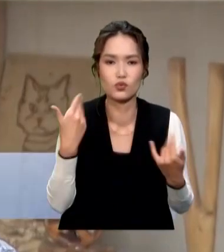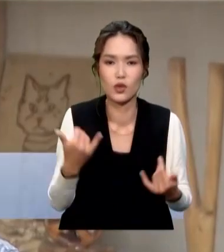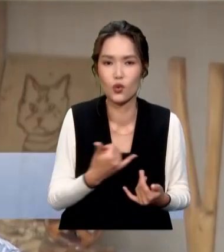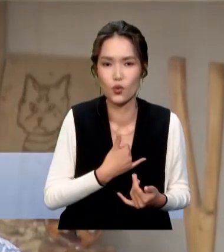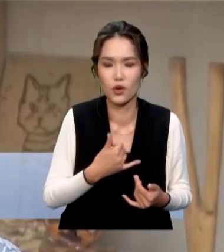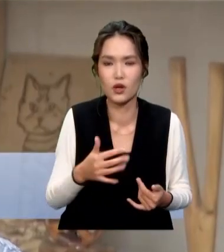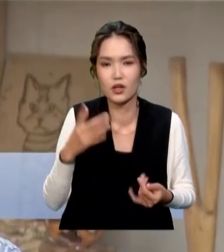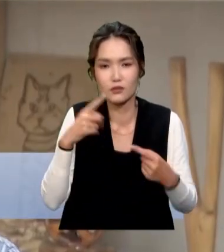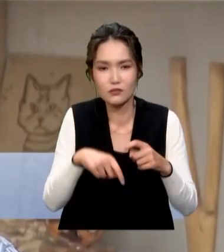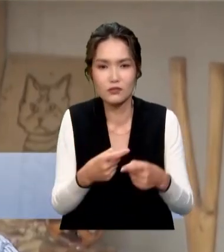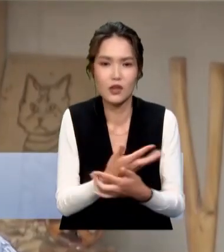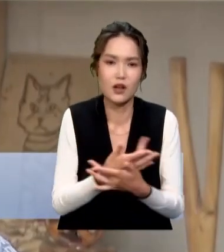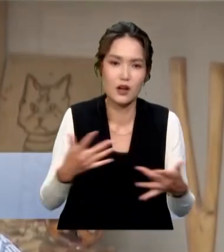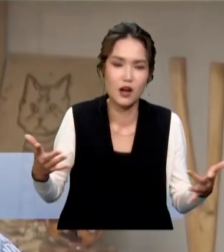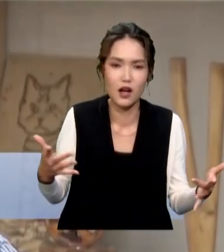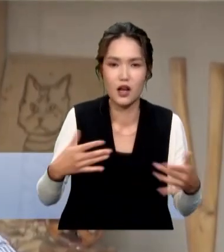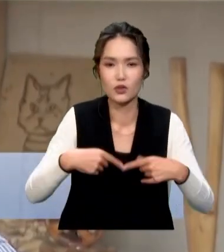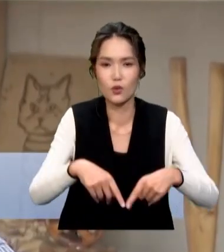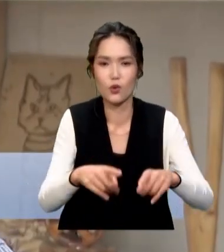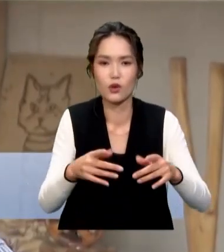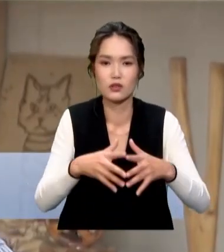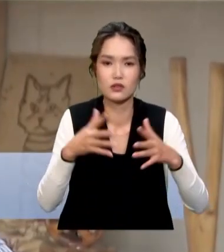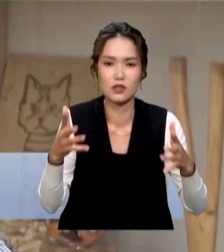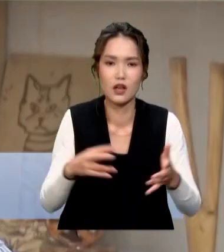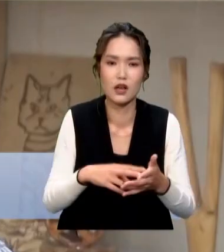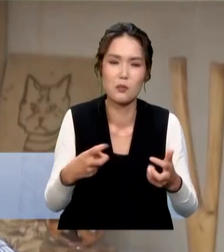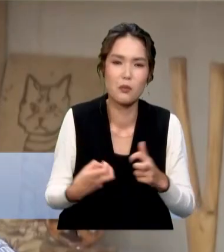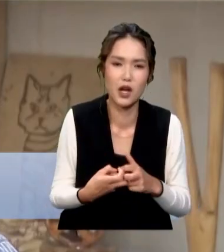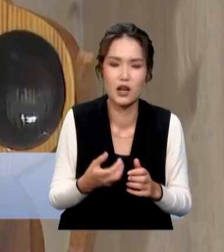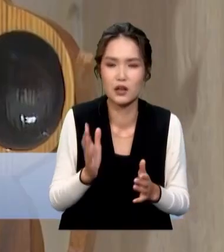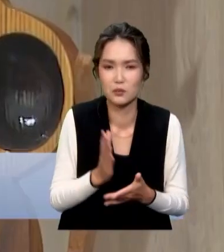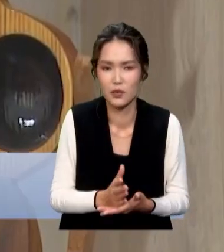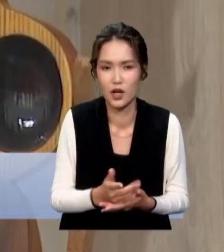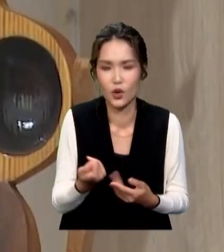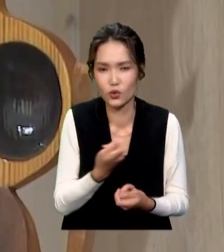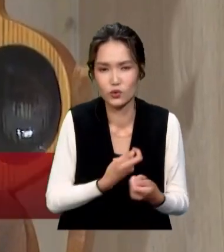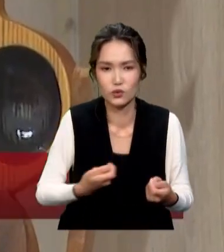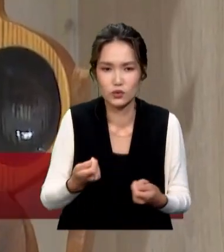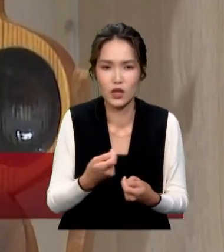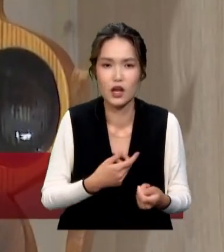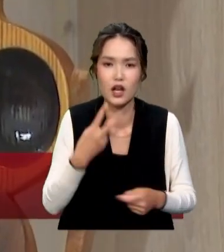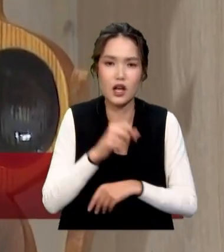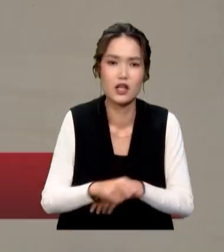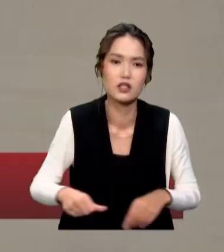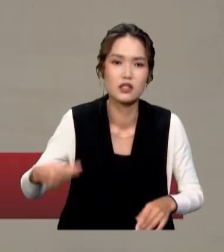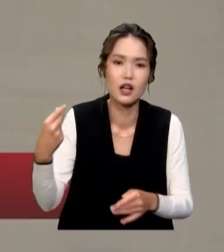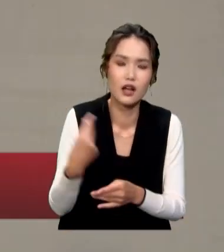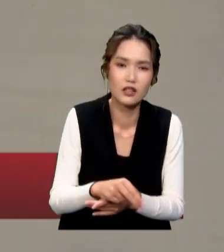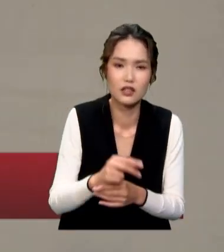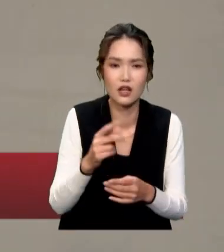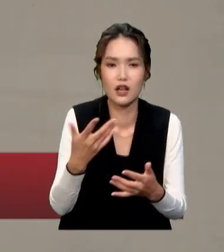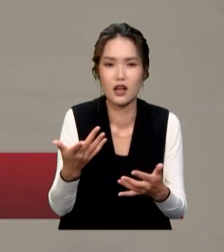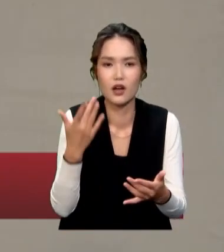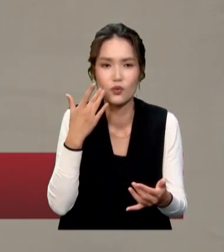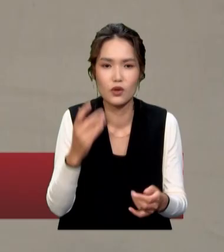атқан бұйымдарымызды ары қарай өткізу үшін де үлкендей жаңа проблемалар бар. Өткені сырттан келіп жатқан қолөнер бұйымдар болсын, жаңа